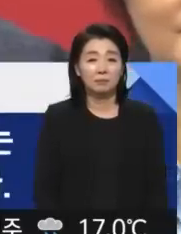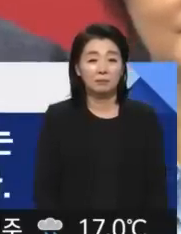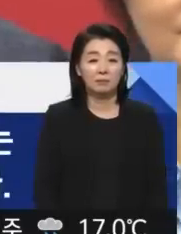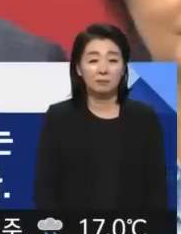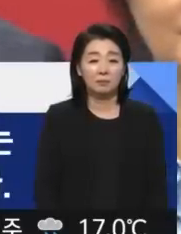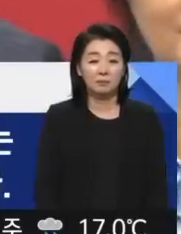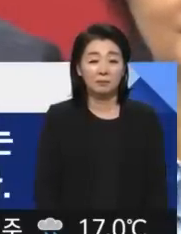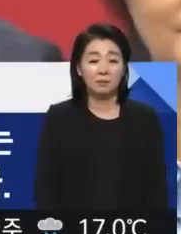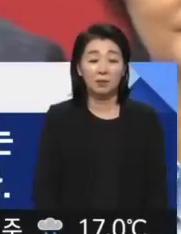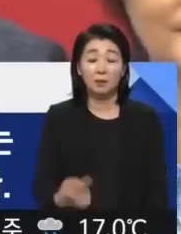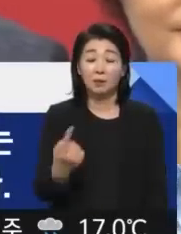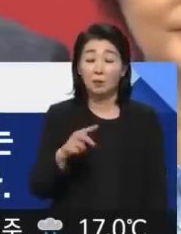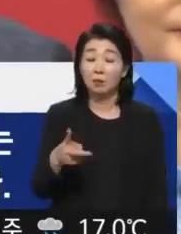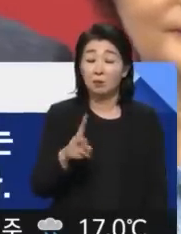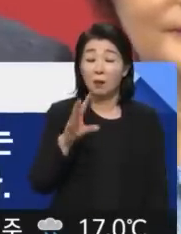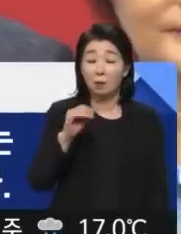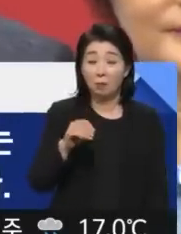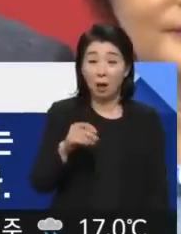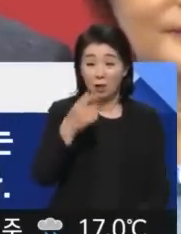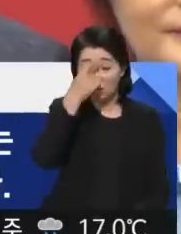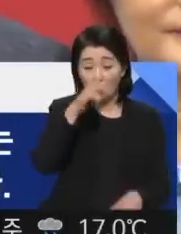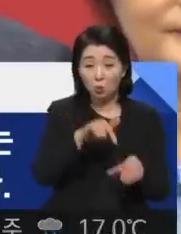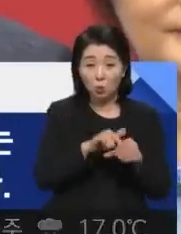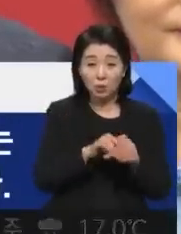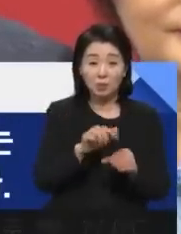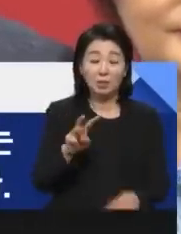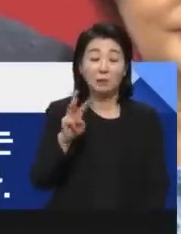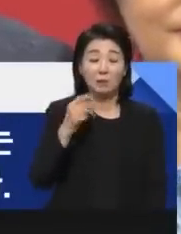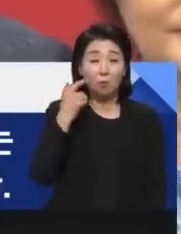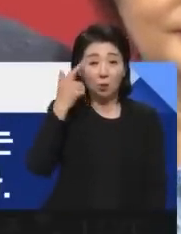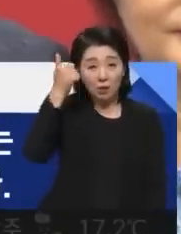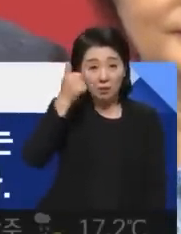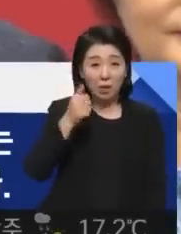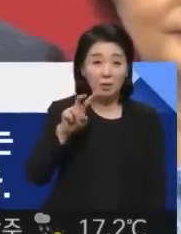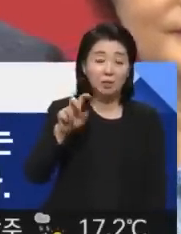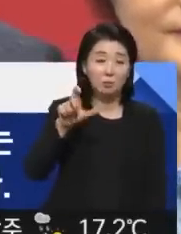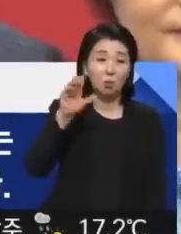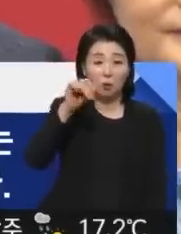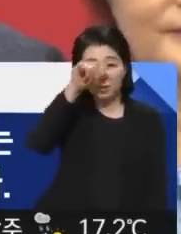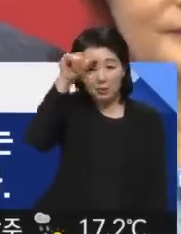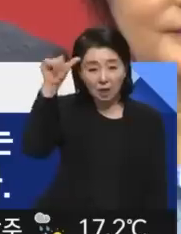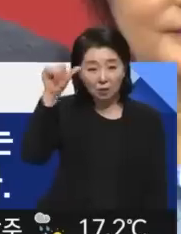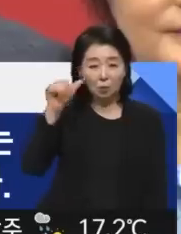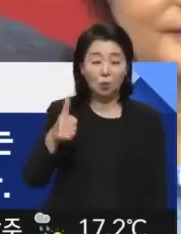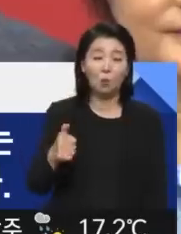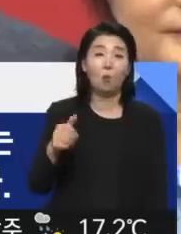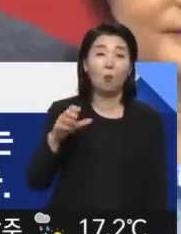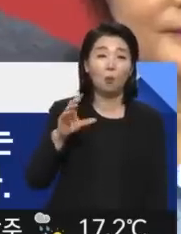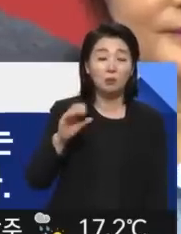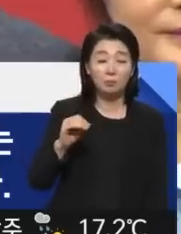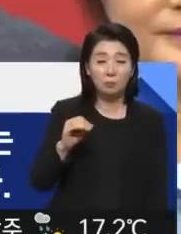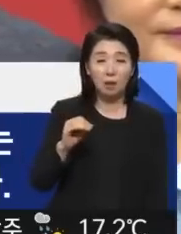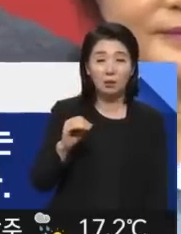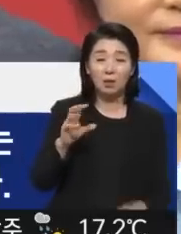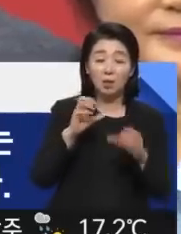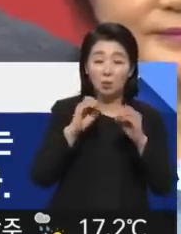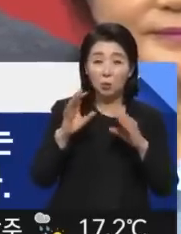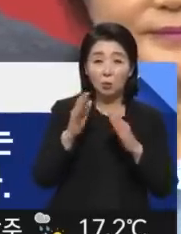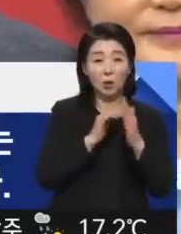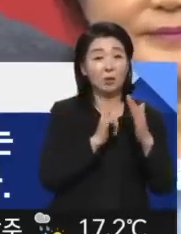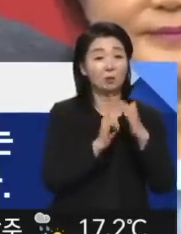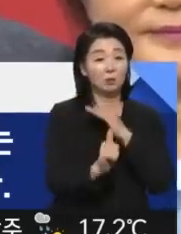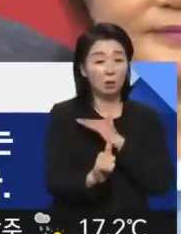1,200만 기독교인, 30만 목회자, 25만 장로님, 50만 선교 가족을